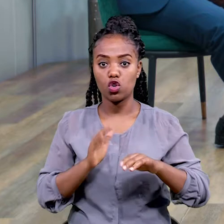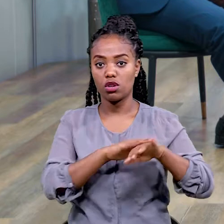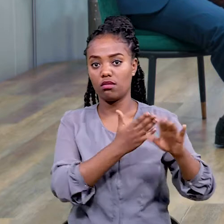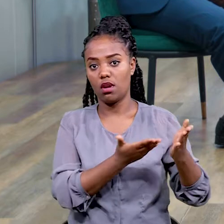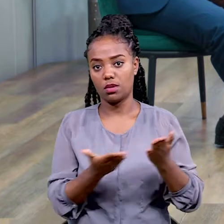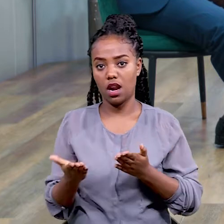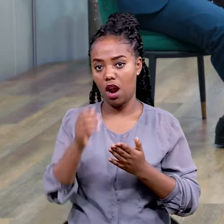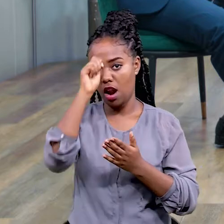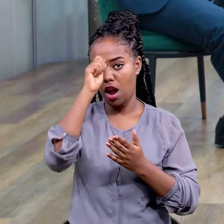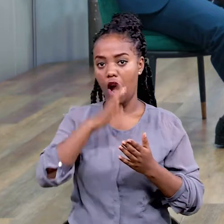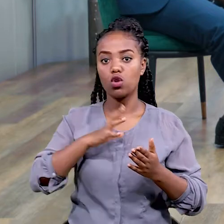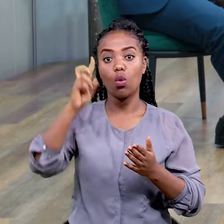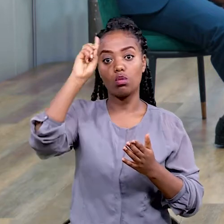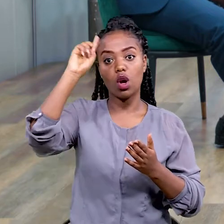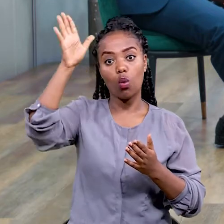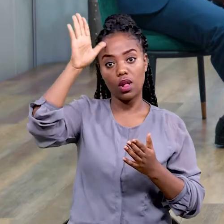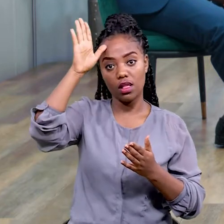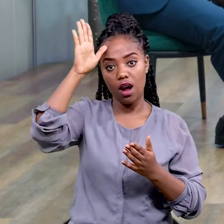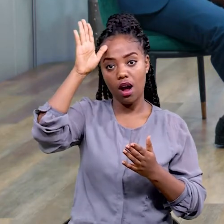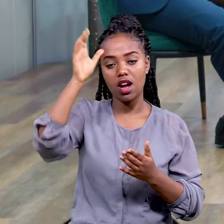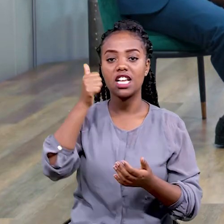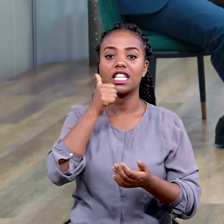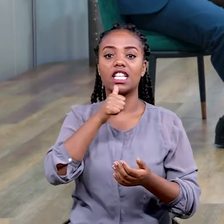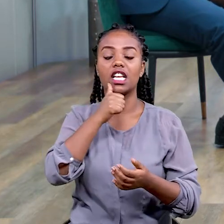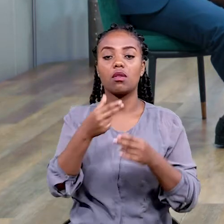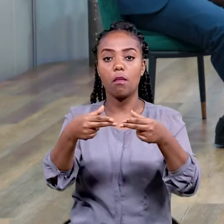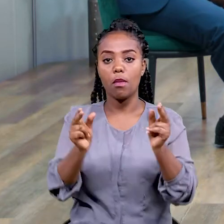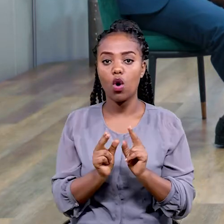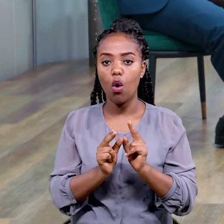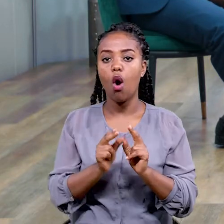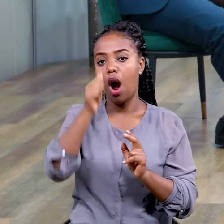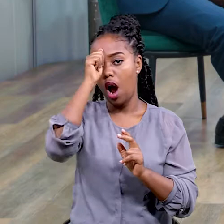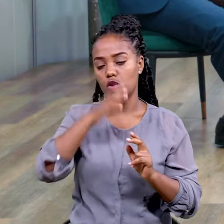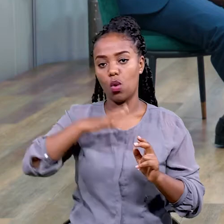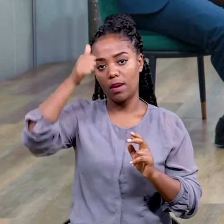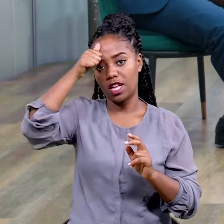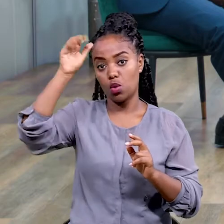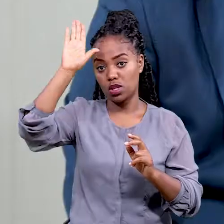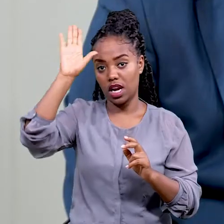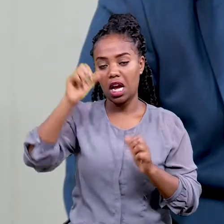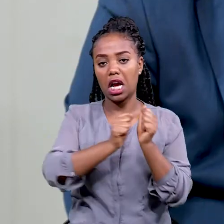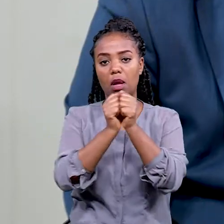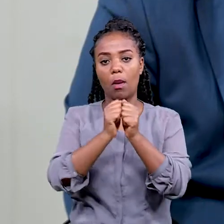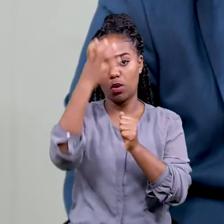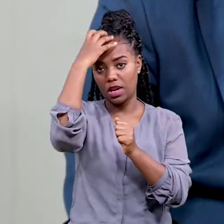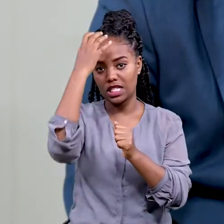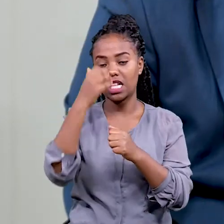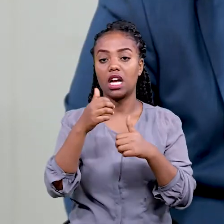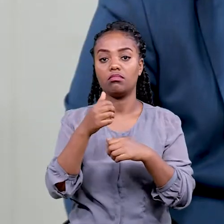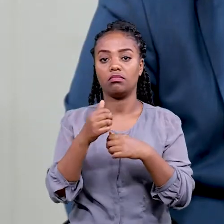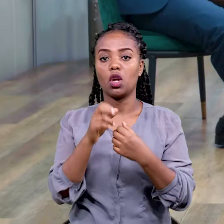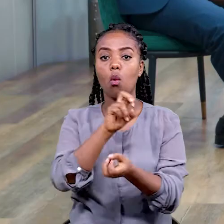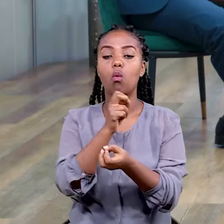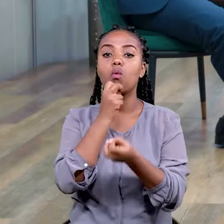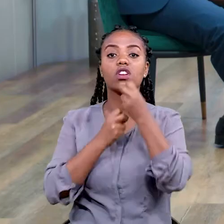ስቱዲያችን ጋብዘናል። አቶ ኩምሳ ጉተታ ከሴንተር ፎር ጀስቲስ፣ አቶ ኤርሚያስ ኮስትሬ ከተባበሩት መንግስታት የአደገኛ